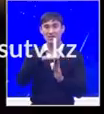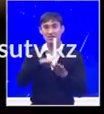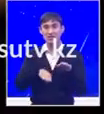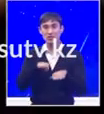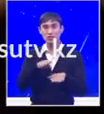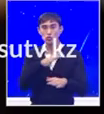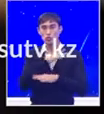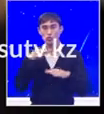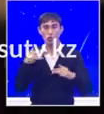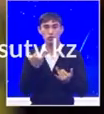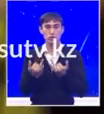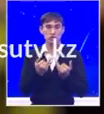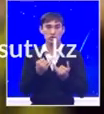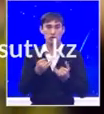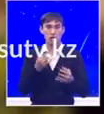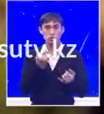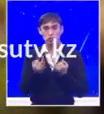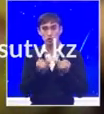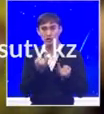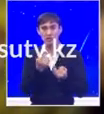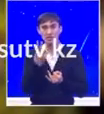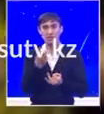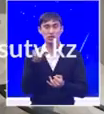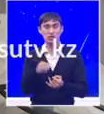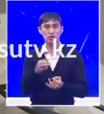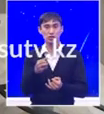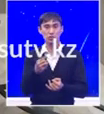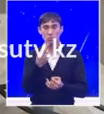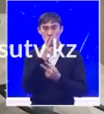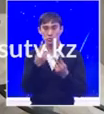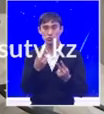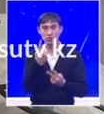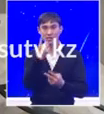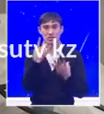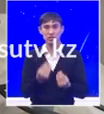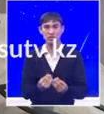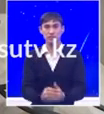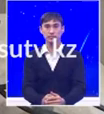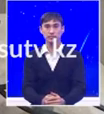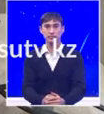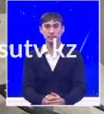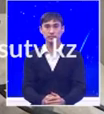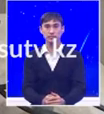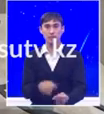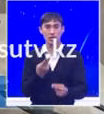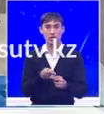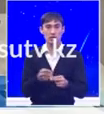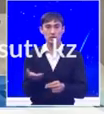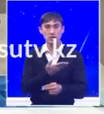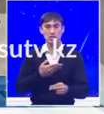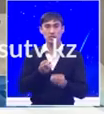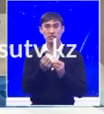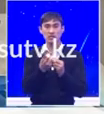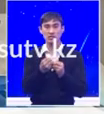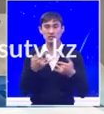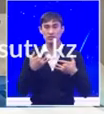обсуждения 300000 просмотров за 1 день зато вандала это наш 12 по счету